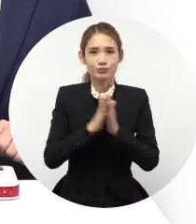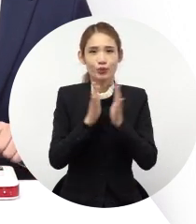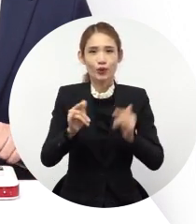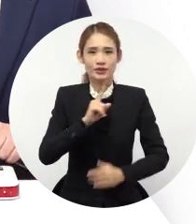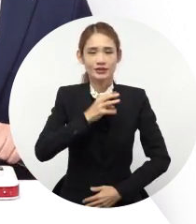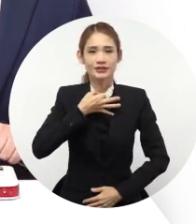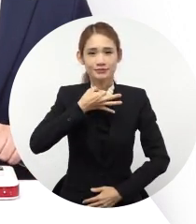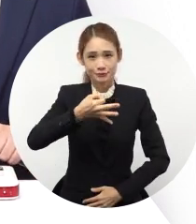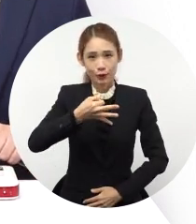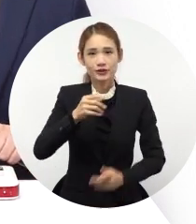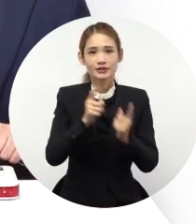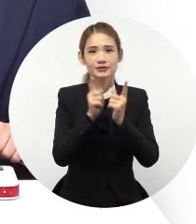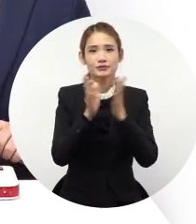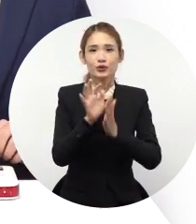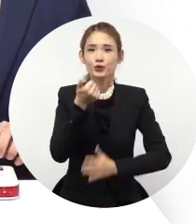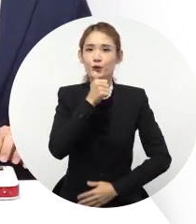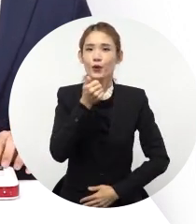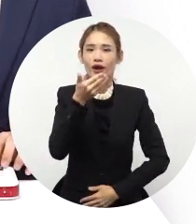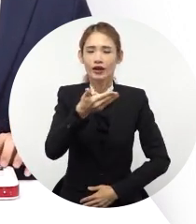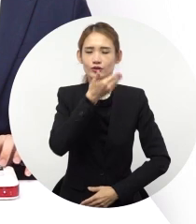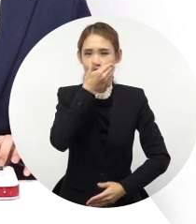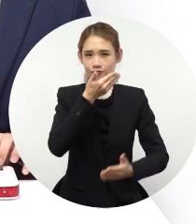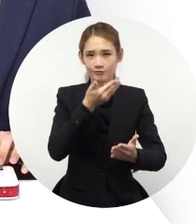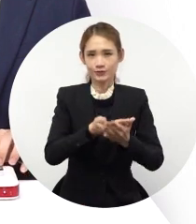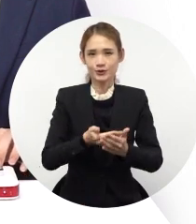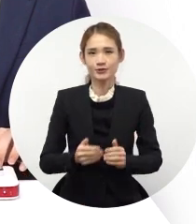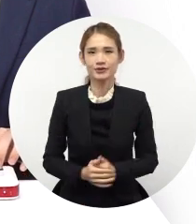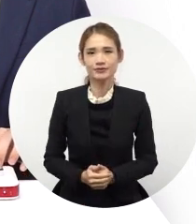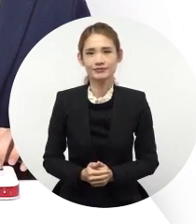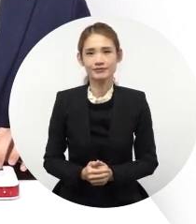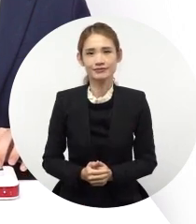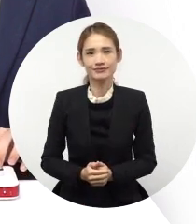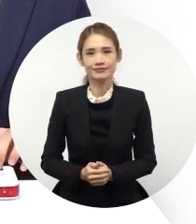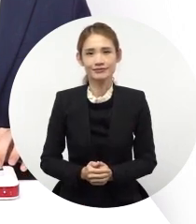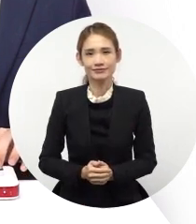본인을 음성으로 직접 소개하는 게 매우 중요합니다.